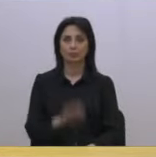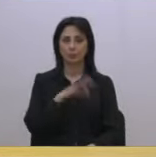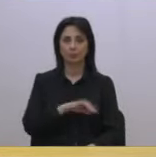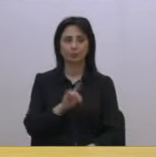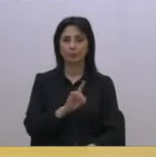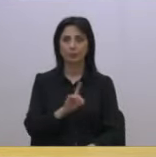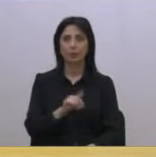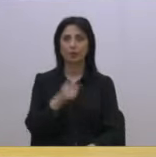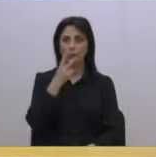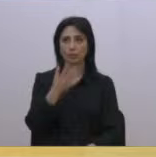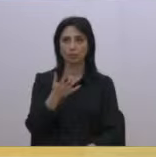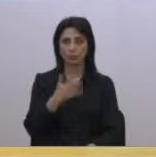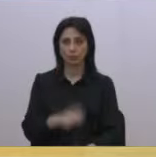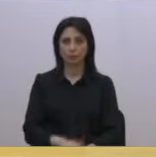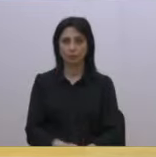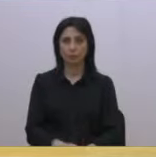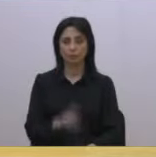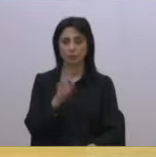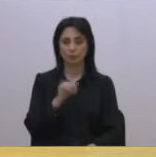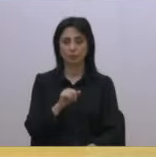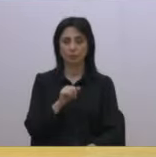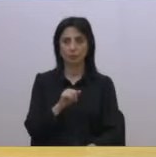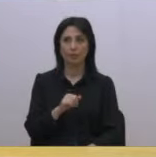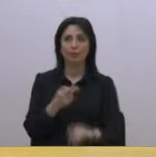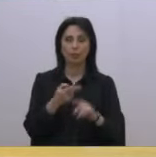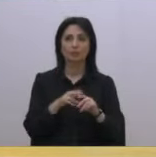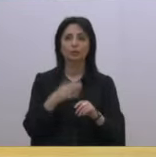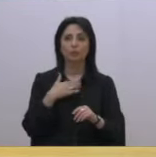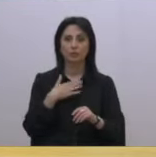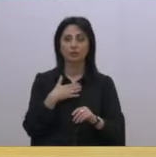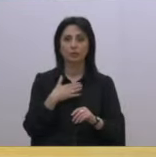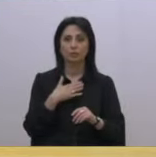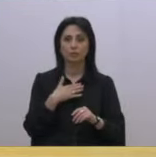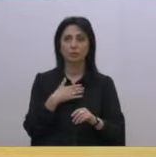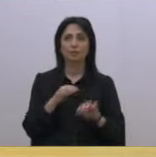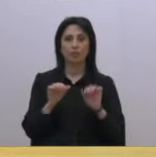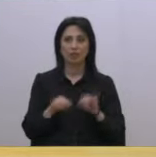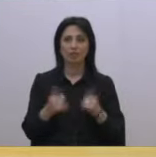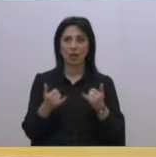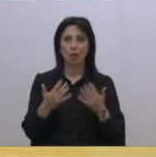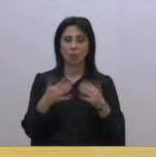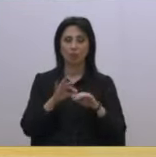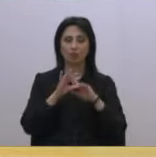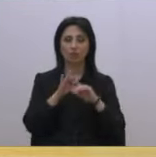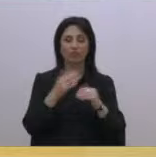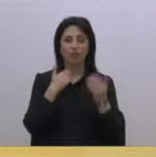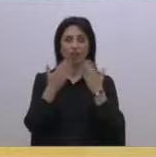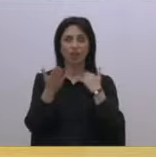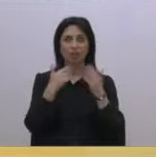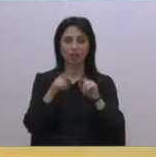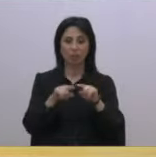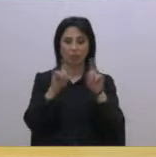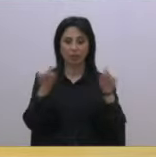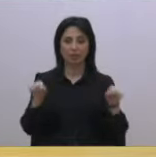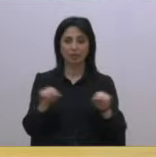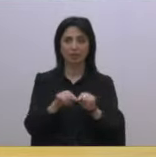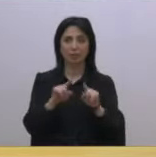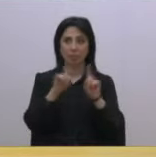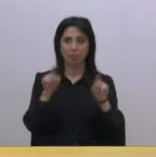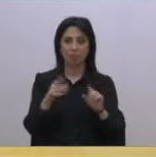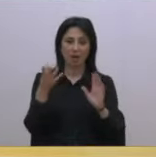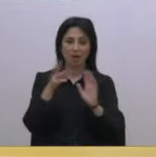სასარგებლოდ, როგორც ჩანს, და ამიტომ ჩვენ შეგვიძლია ახლა უკვე ჩავატაროთ კენჭისხრა ამ პაკეტზე. პაკეტად